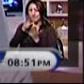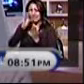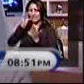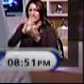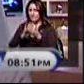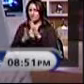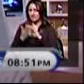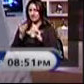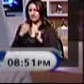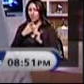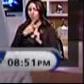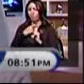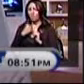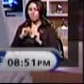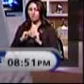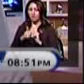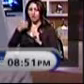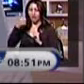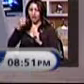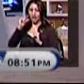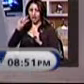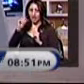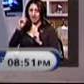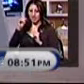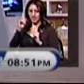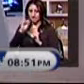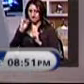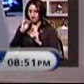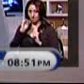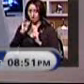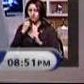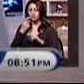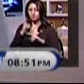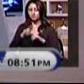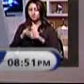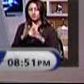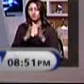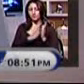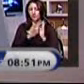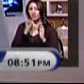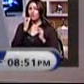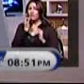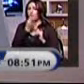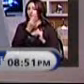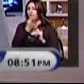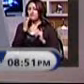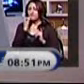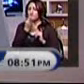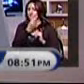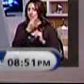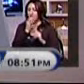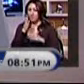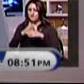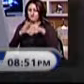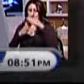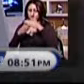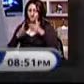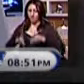بالحقيقه اخاف على الادب لو كتبت السيناريو. طب اذا طبقنا ده على عمارة يعقوبيان، الفيلم والمسلسل ايهما اقرب الى الروايه الاصليه؟